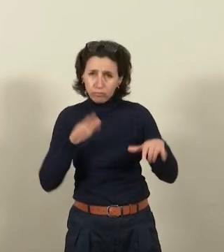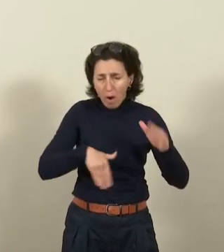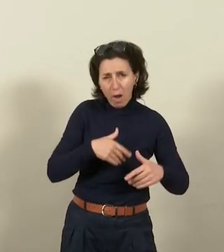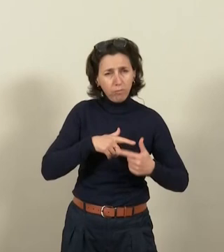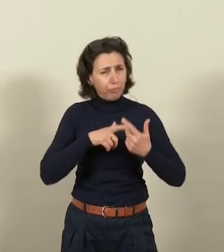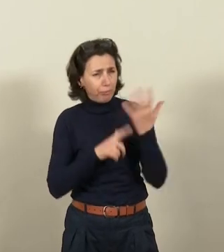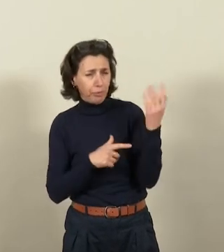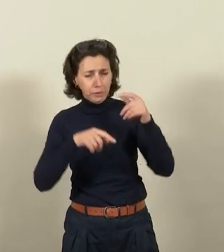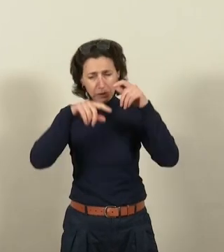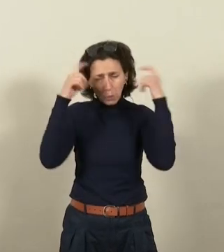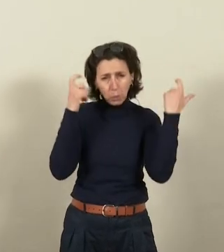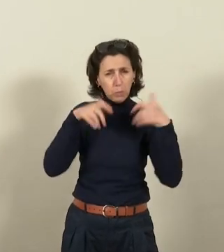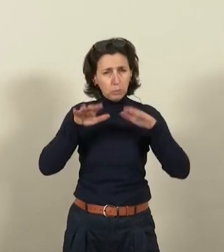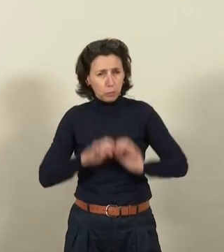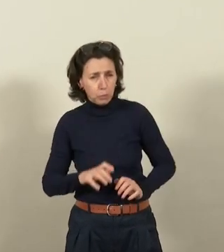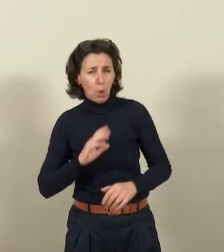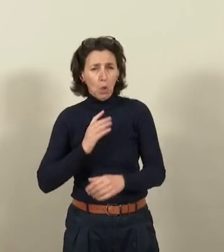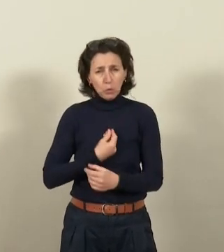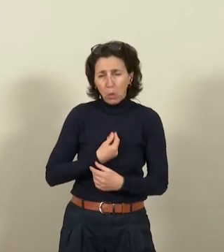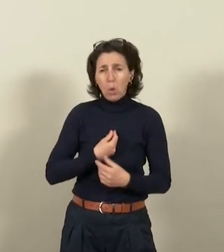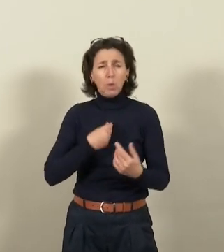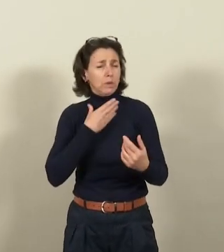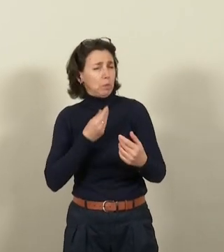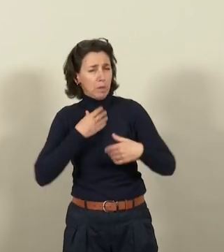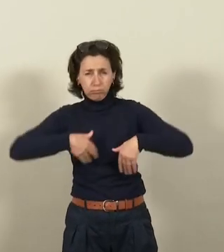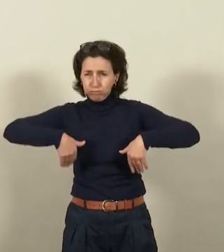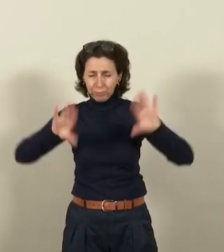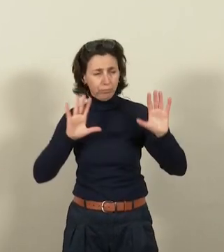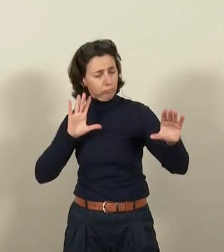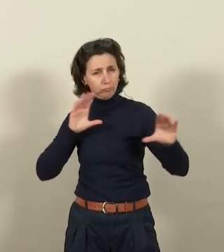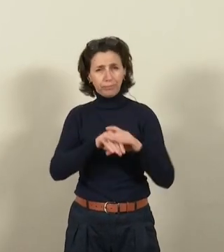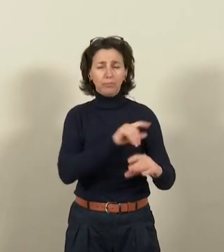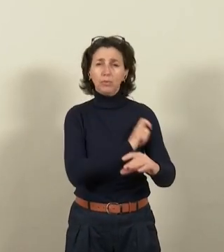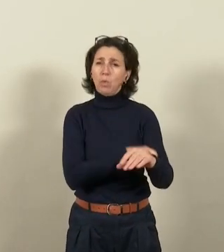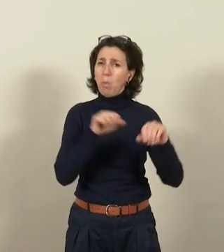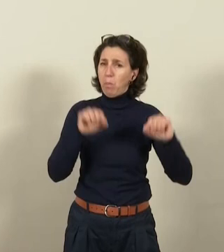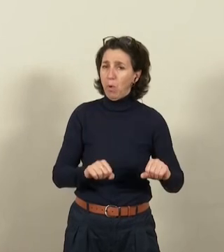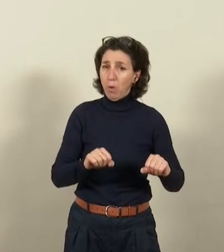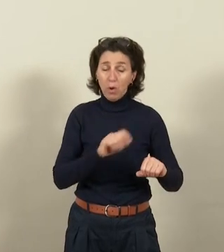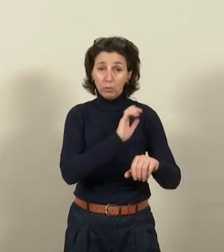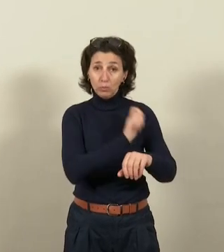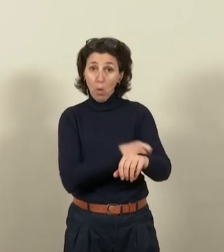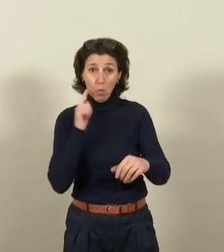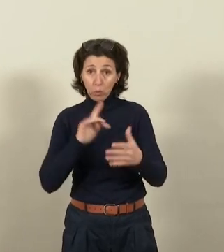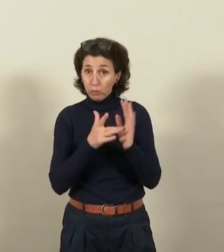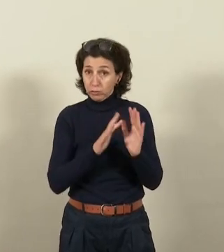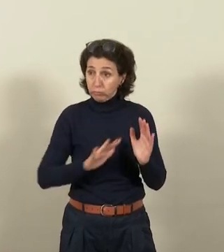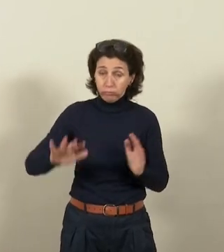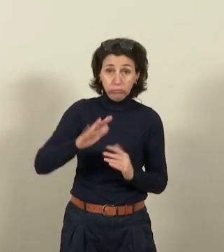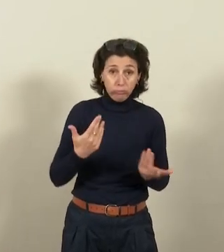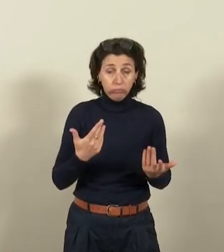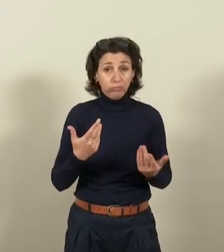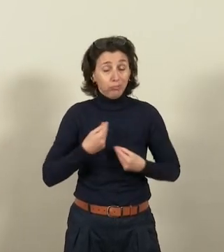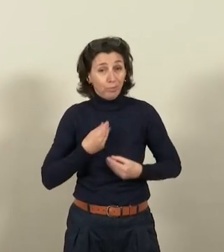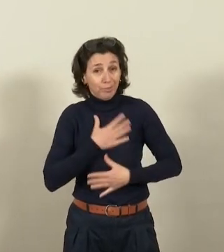administratif le genre ou la sexualité n'empêche pas de pratiquer un sport pour tous et toutes un sport source de joie et de